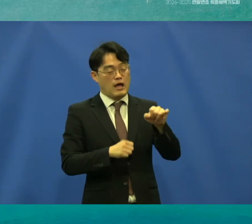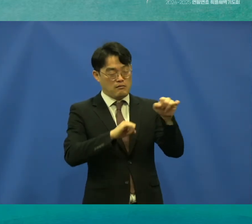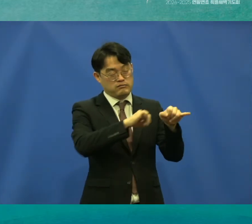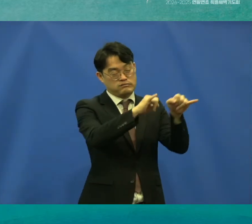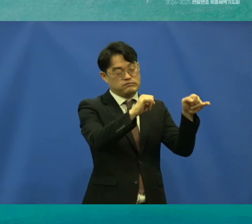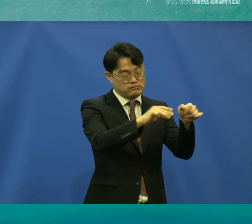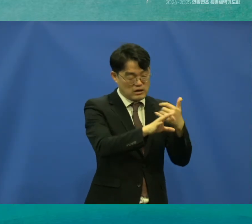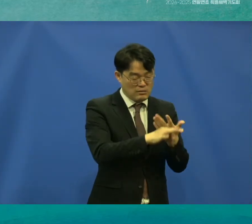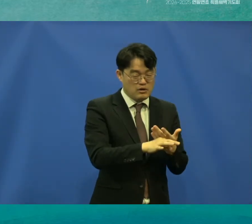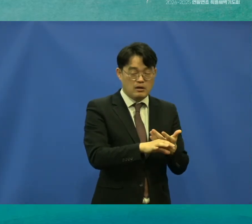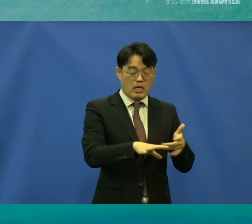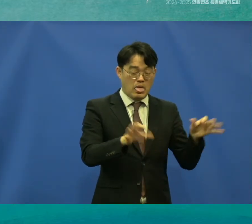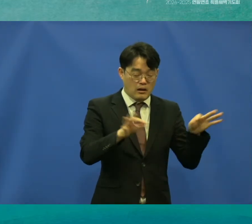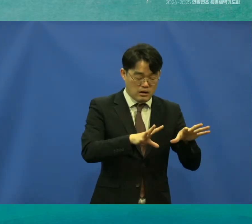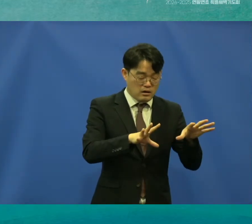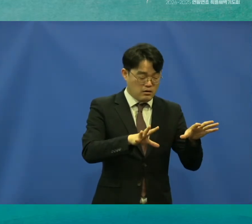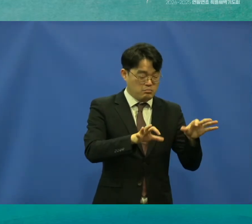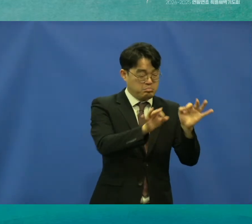거예요.